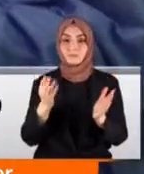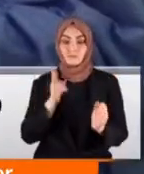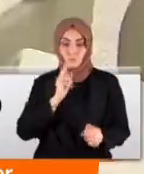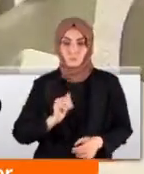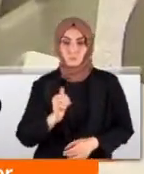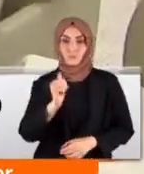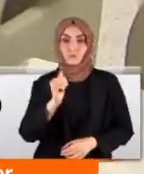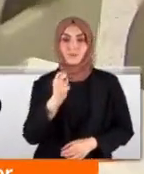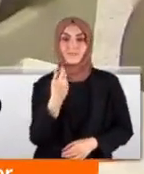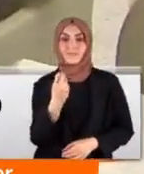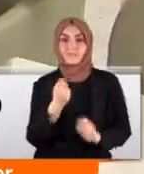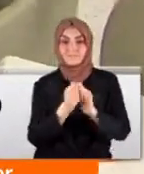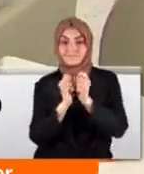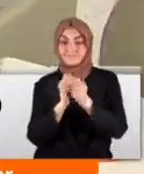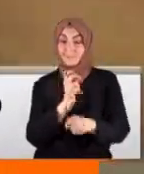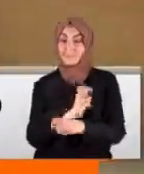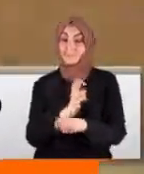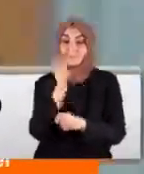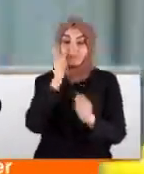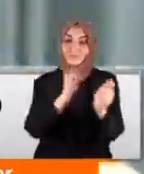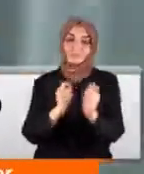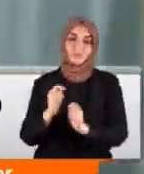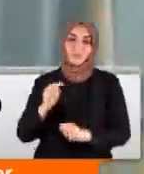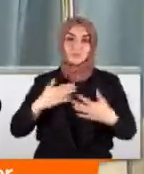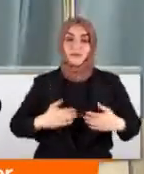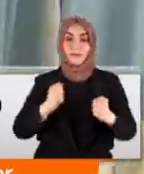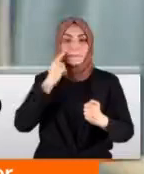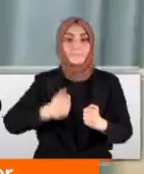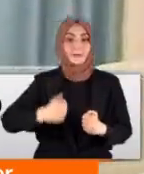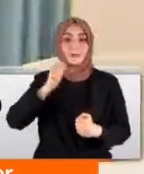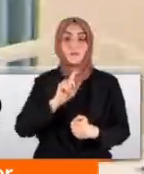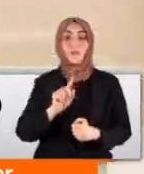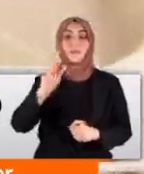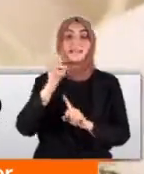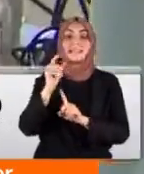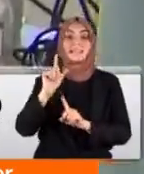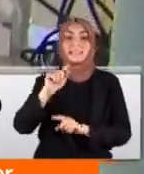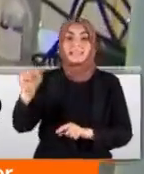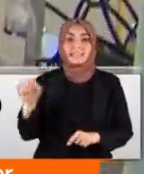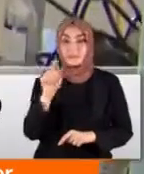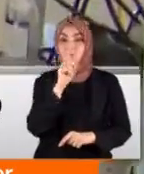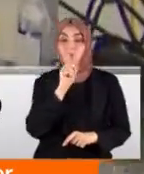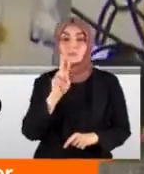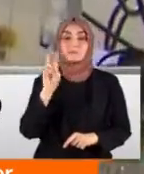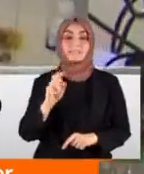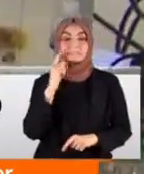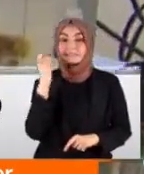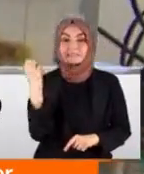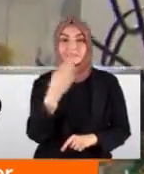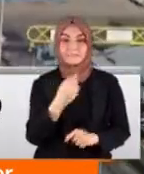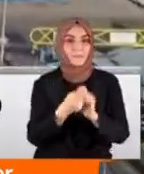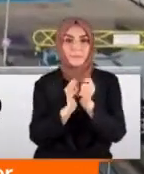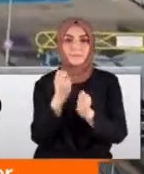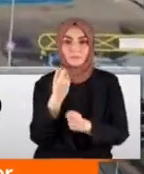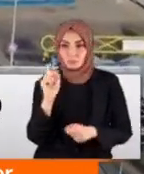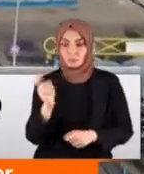dikkat çekiyor. Sağlık Bakanı 17 ilde 128 kişide mutasyonlu virüsün görüldüğünü açıkladı. O